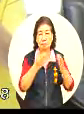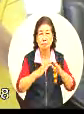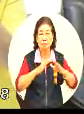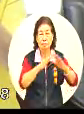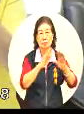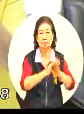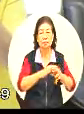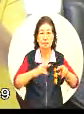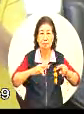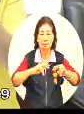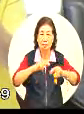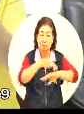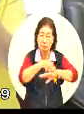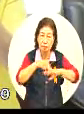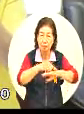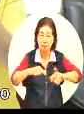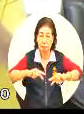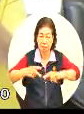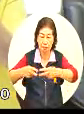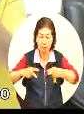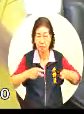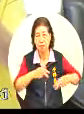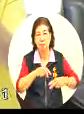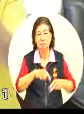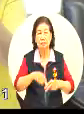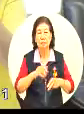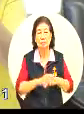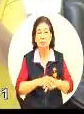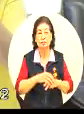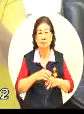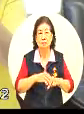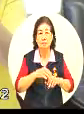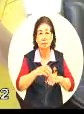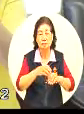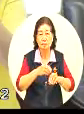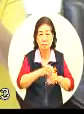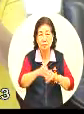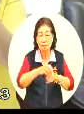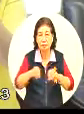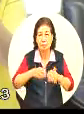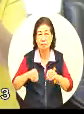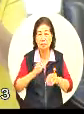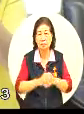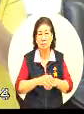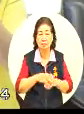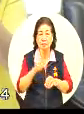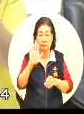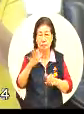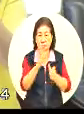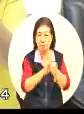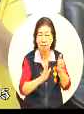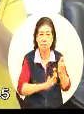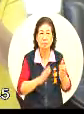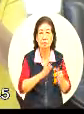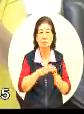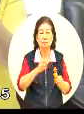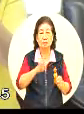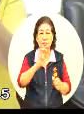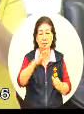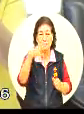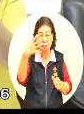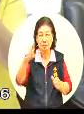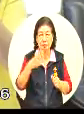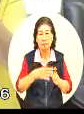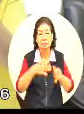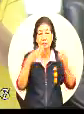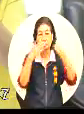为道路用地，所以竟为分割，所以影响我们权，影响三十四户的住户的权益